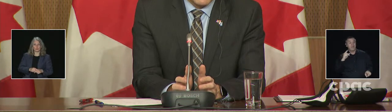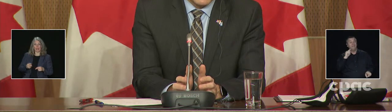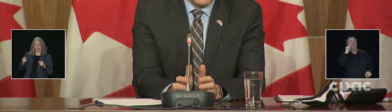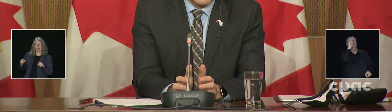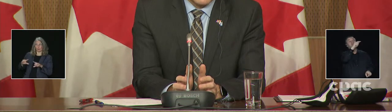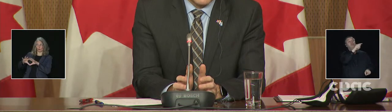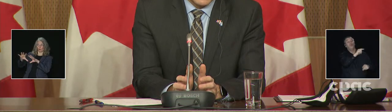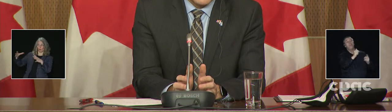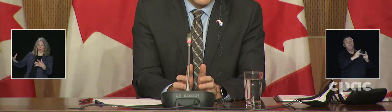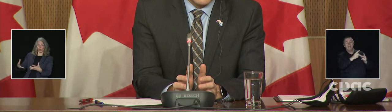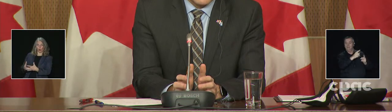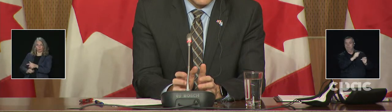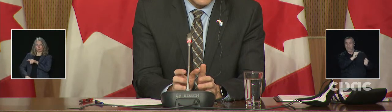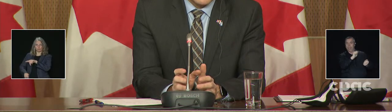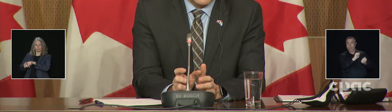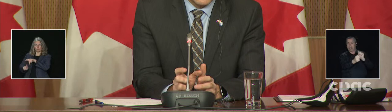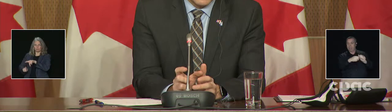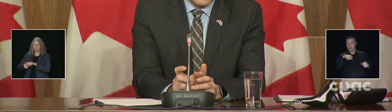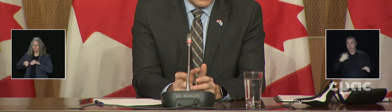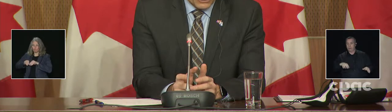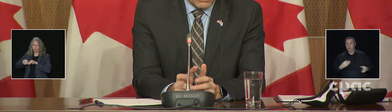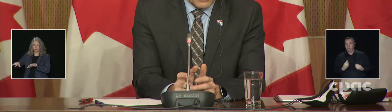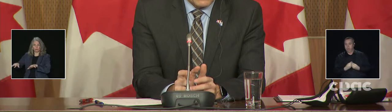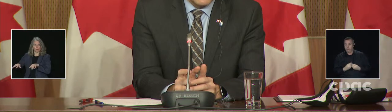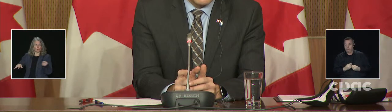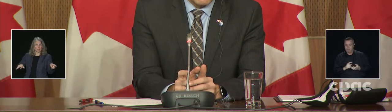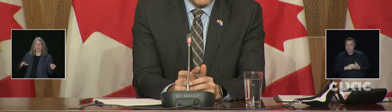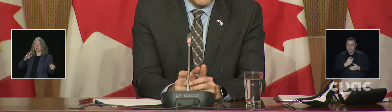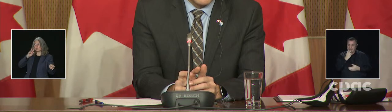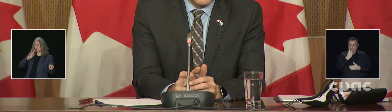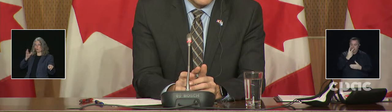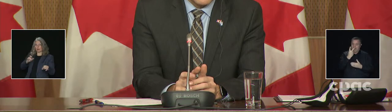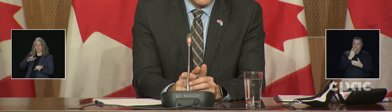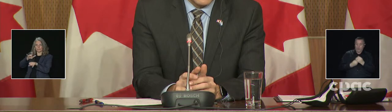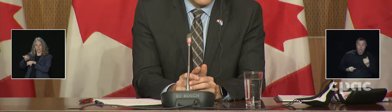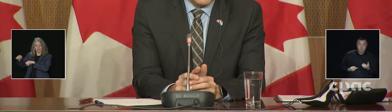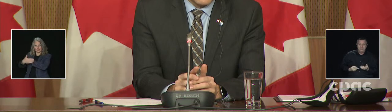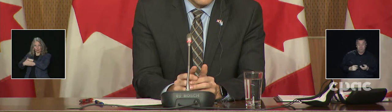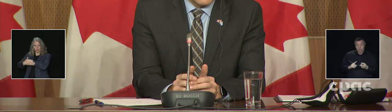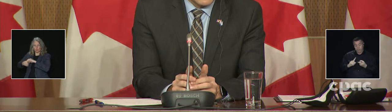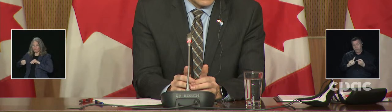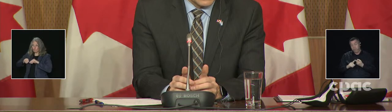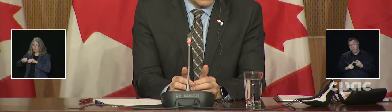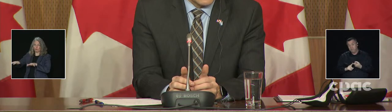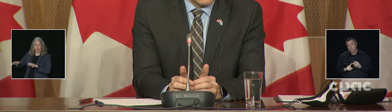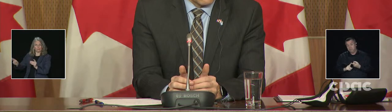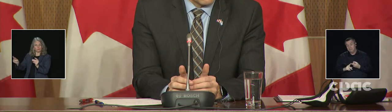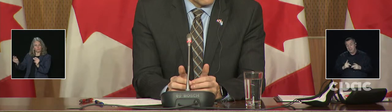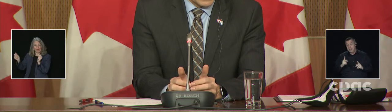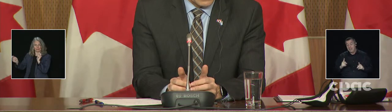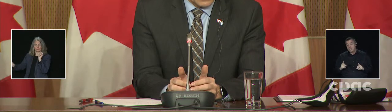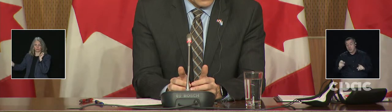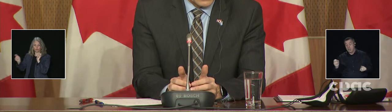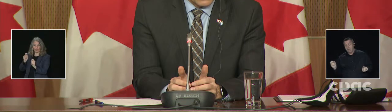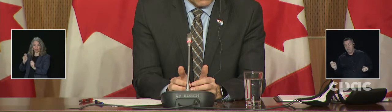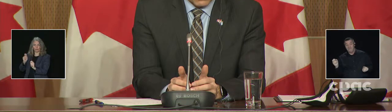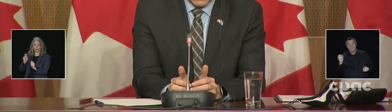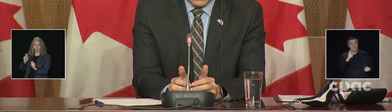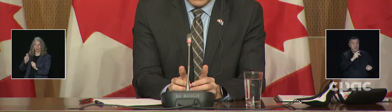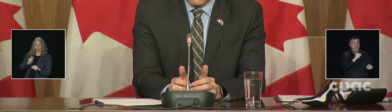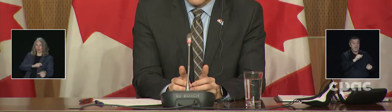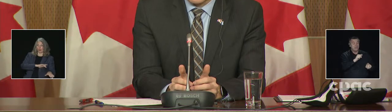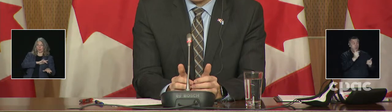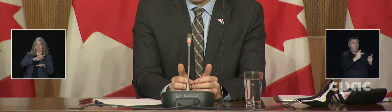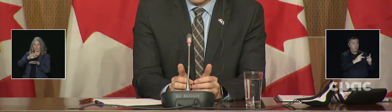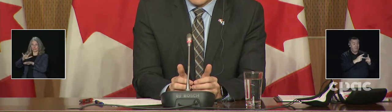rapidement. Et le risque est double. Le premier, c'est que ces gens qui se retrouvent à l'étranger se retrouvent